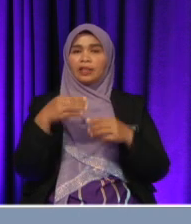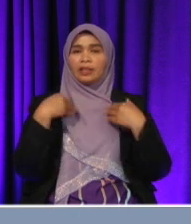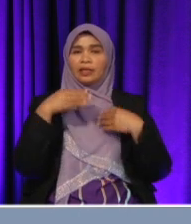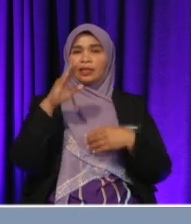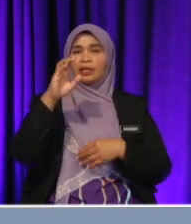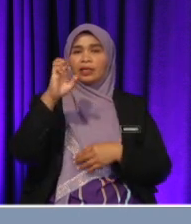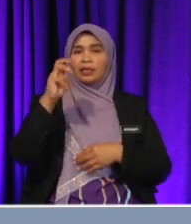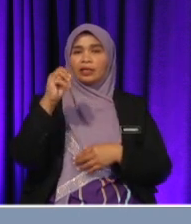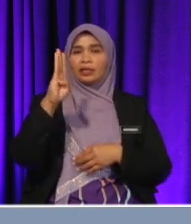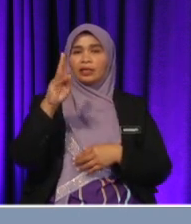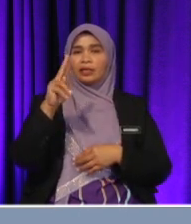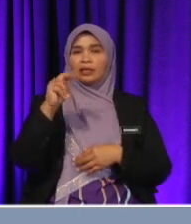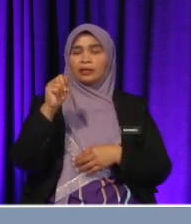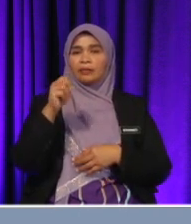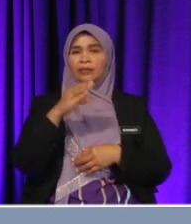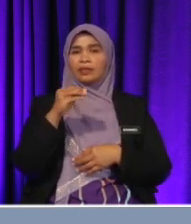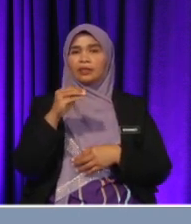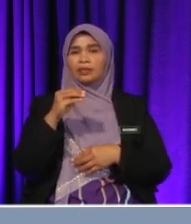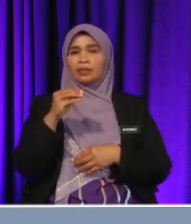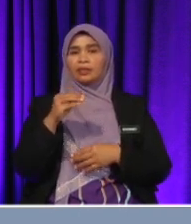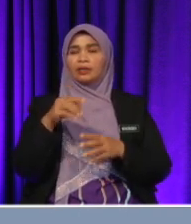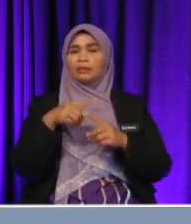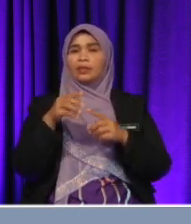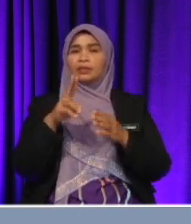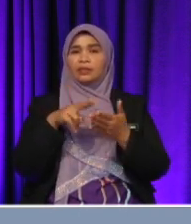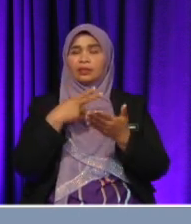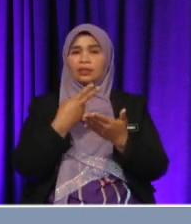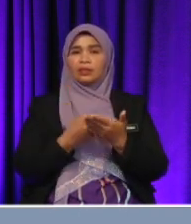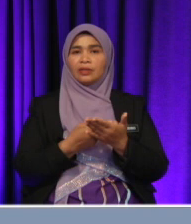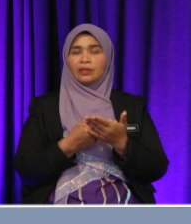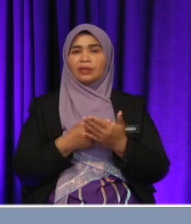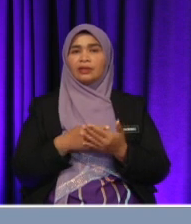dia melekat dekat Duri ini dan dia bilang Google